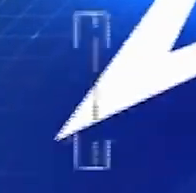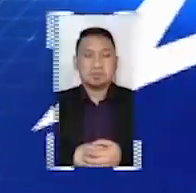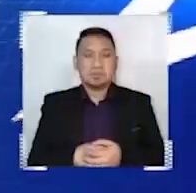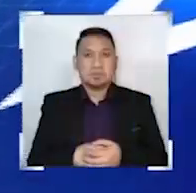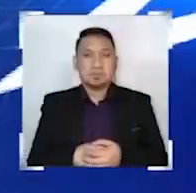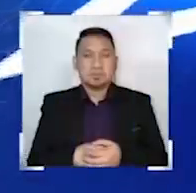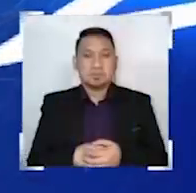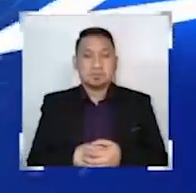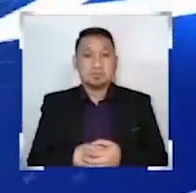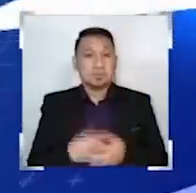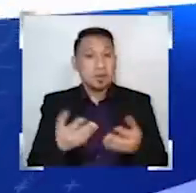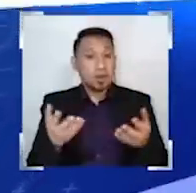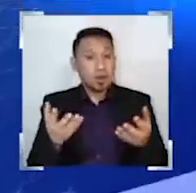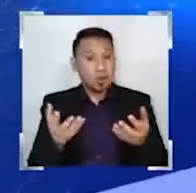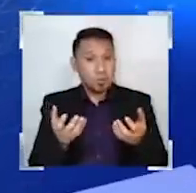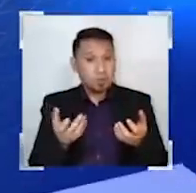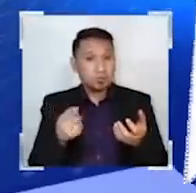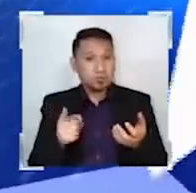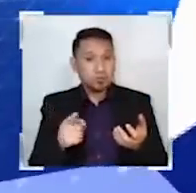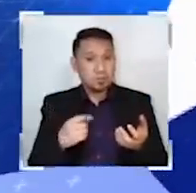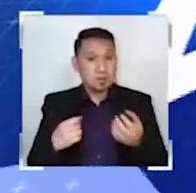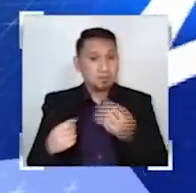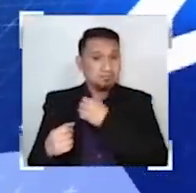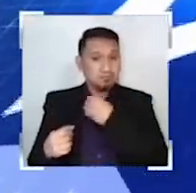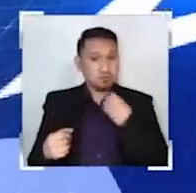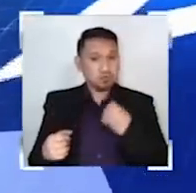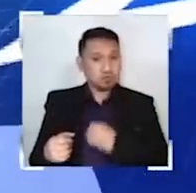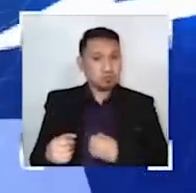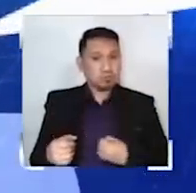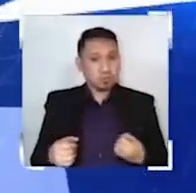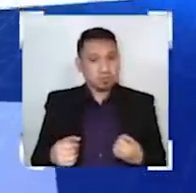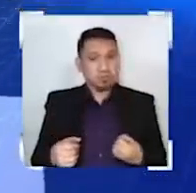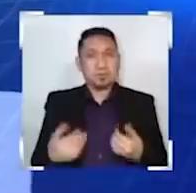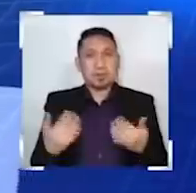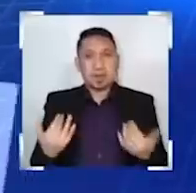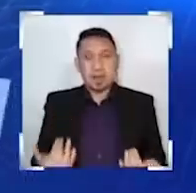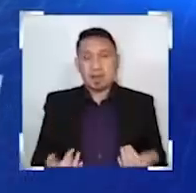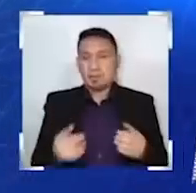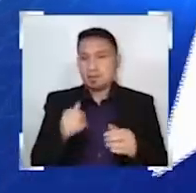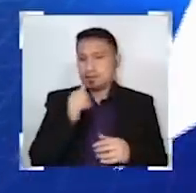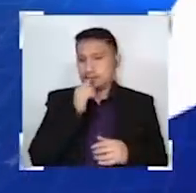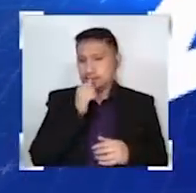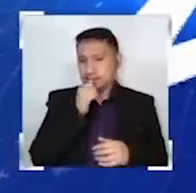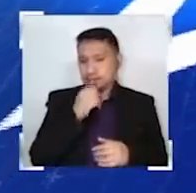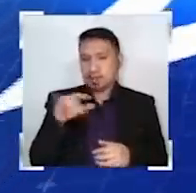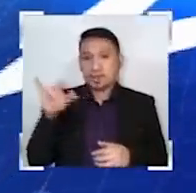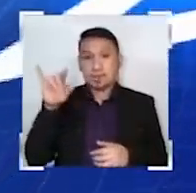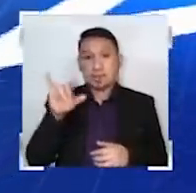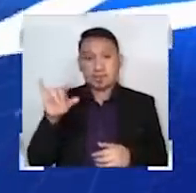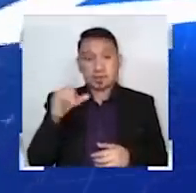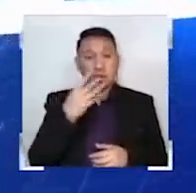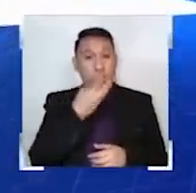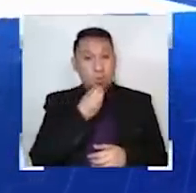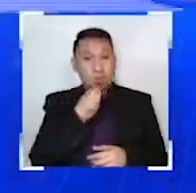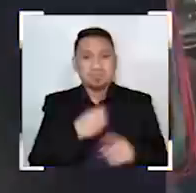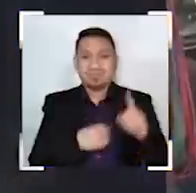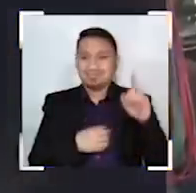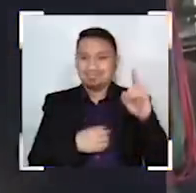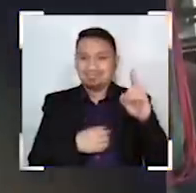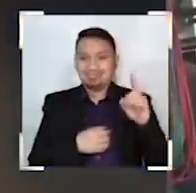Want to be fit na animoy superhero ang dating? May secret reveal sa Instagram sina Brie Larson at Jennifer